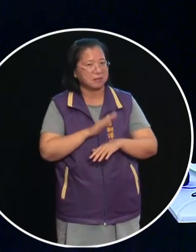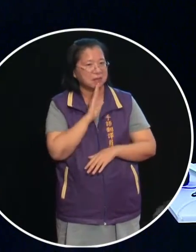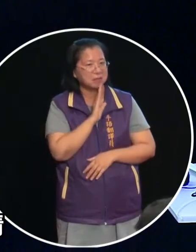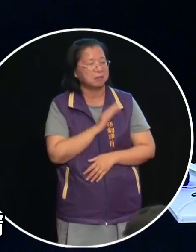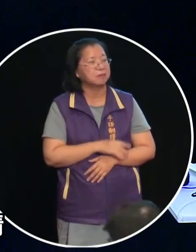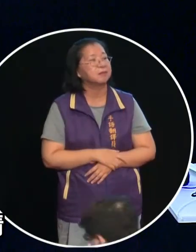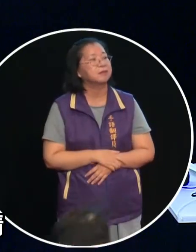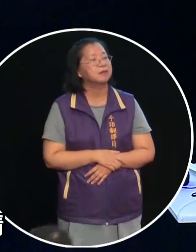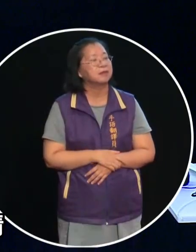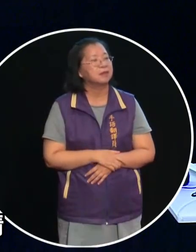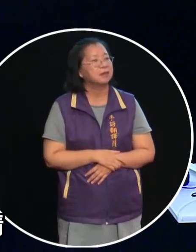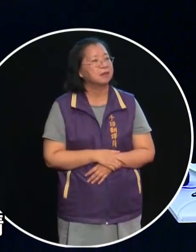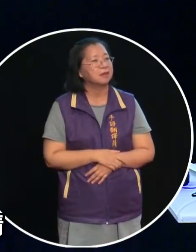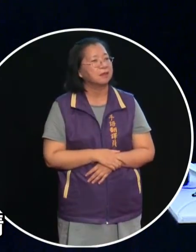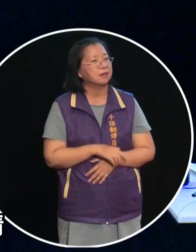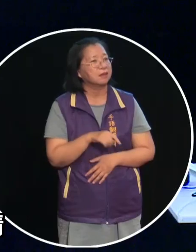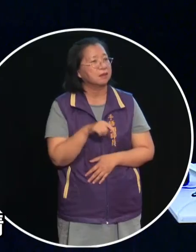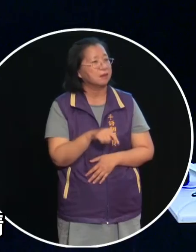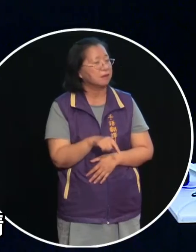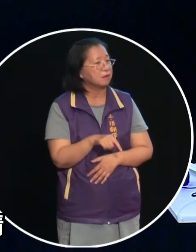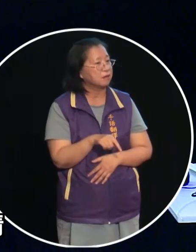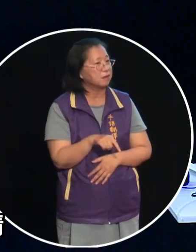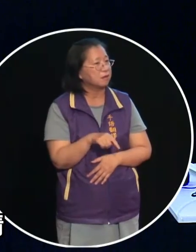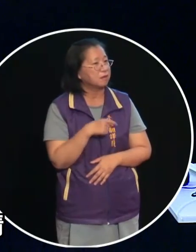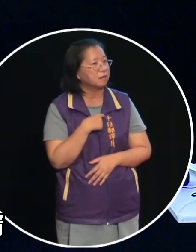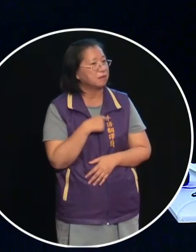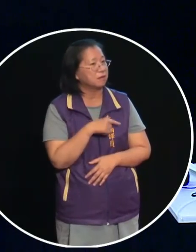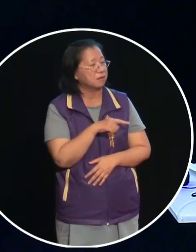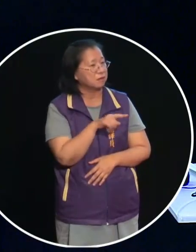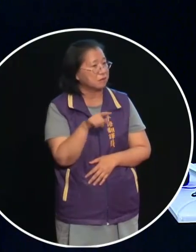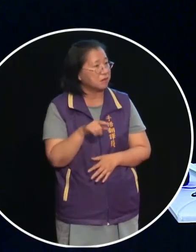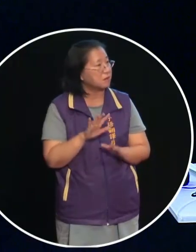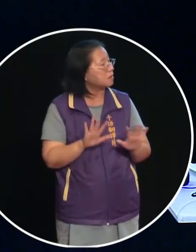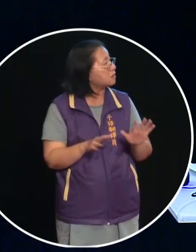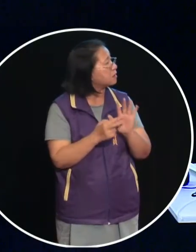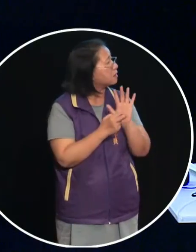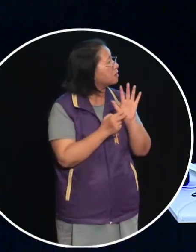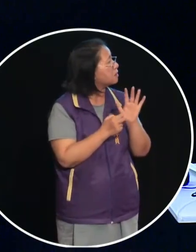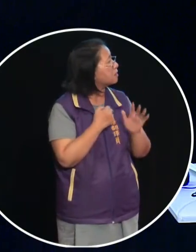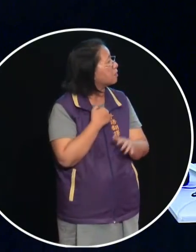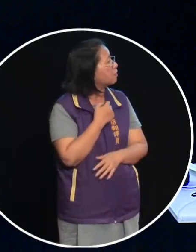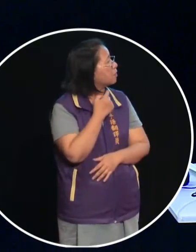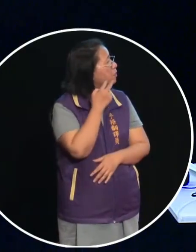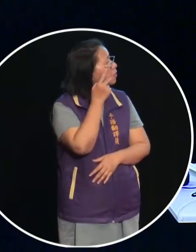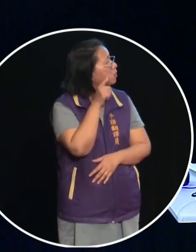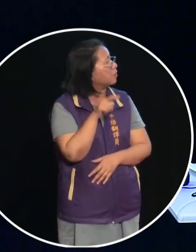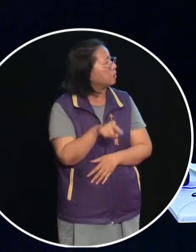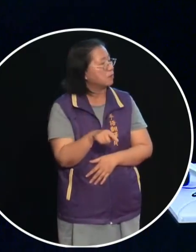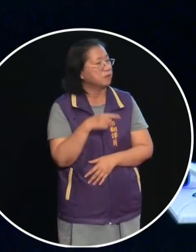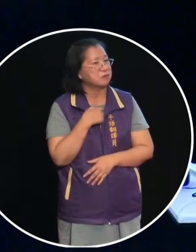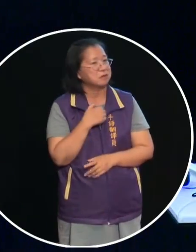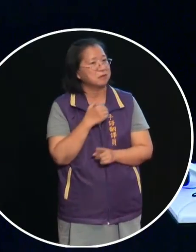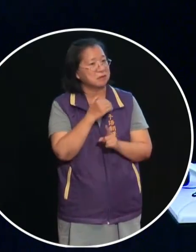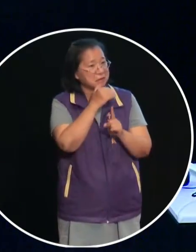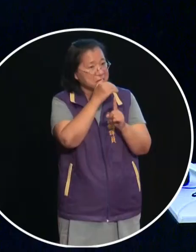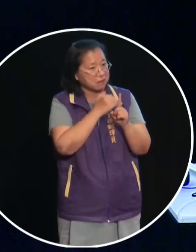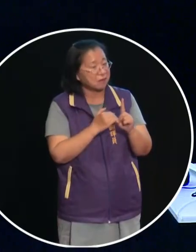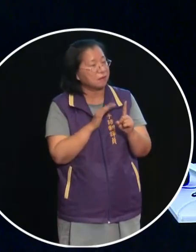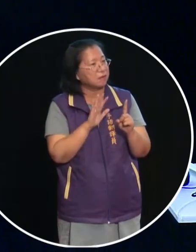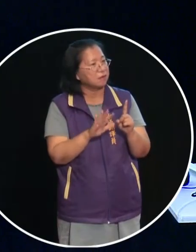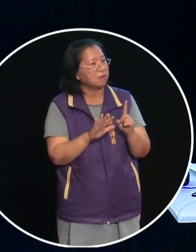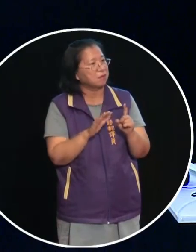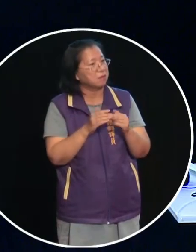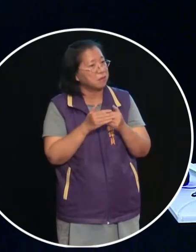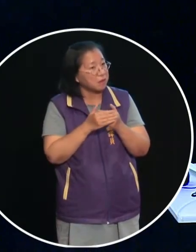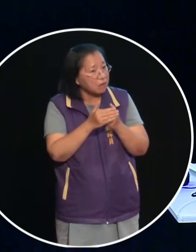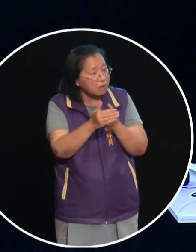菲洛西来台是有没有他们算好的事情，是我觉得 这个可能是比较低，因为过程